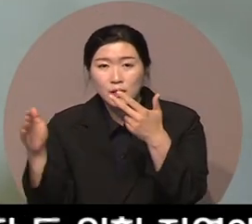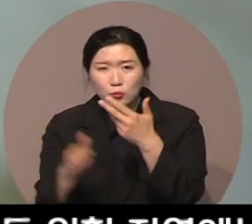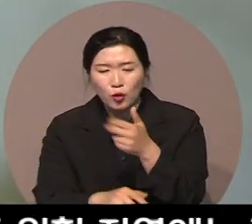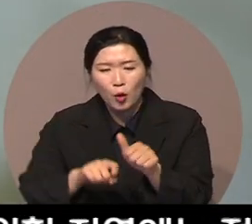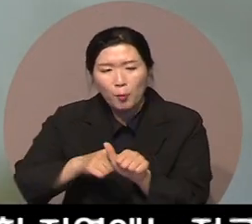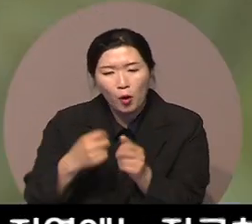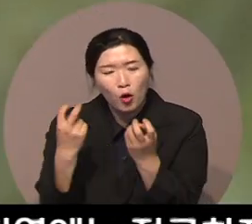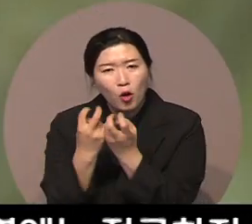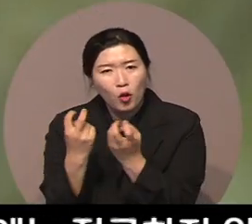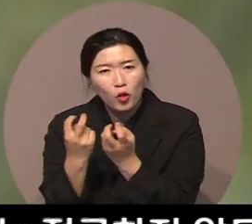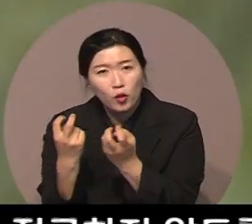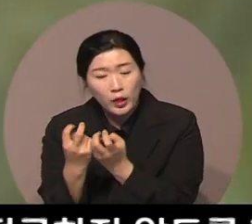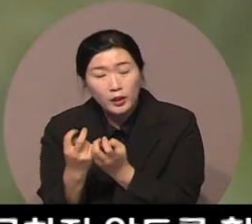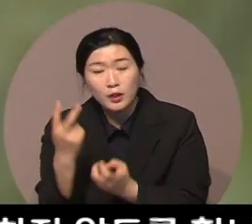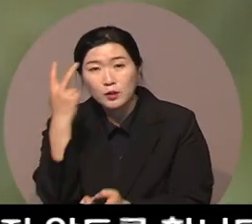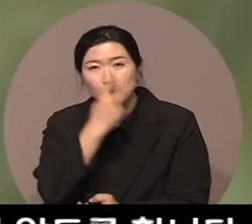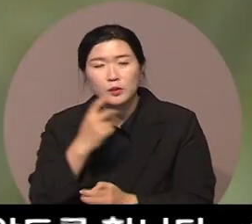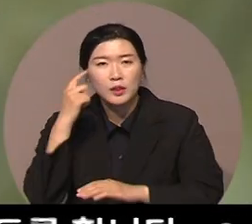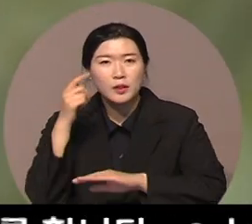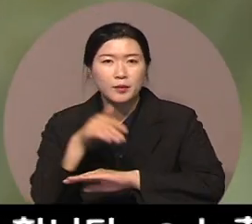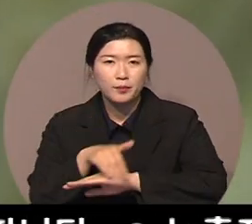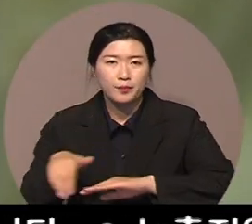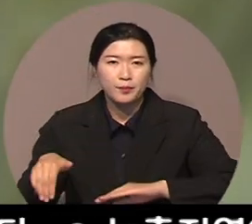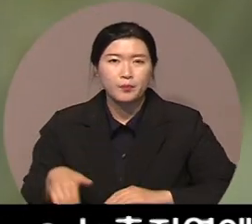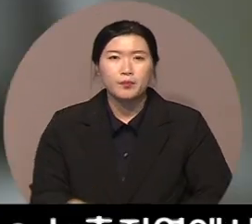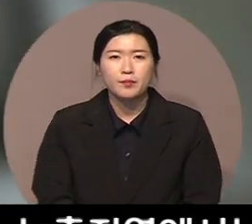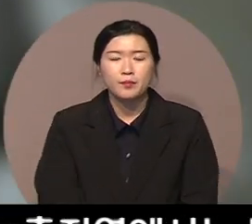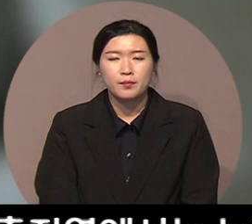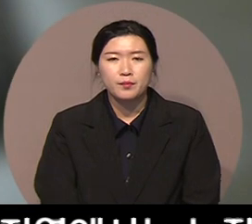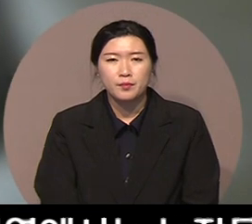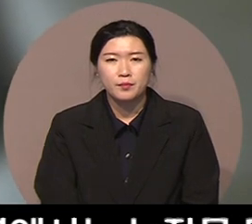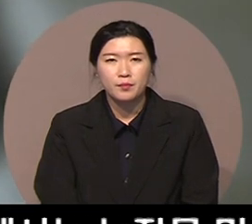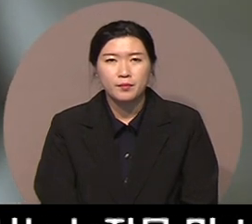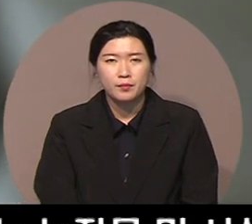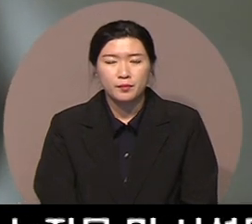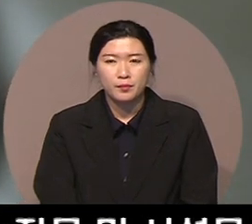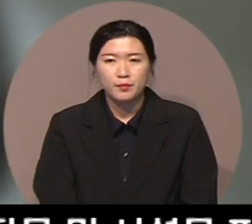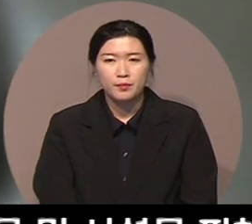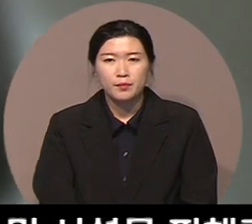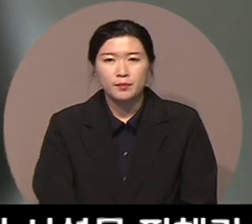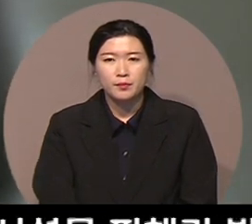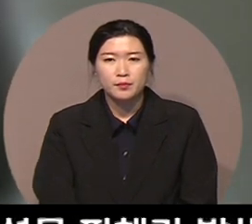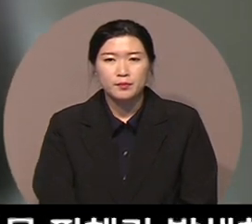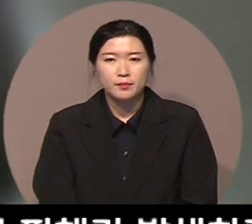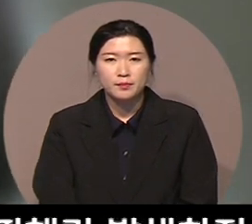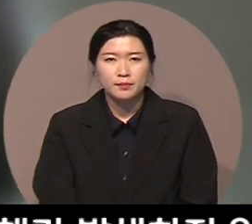정확한 수사대상과 방향을 발표할 계획입니다 MBC 뉴스 고병관입니다